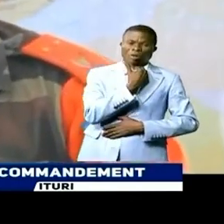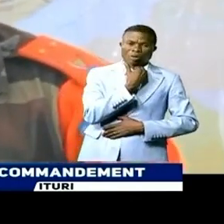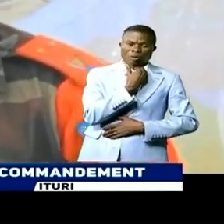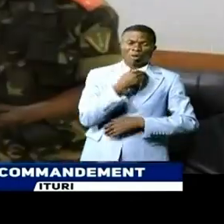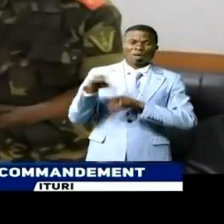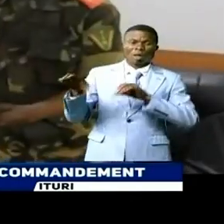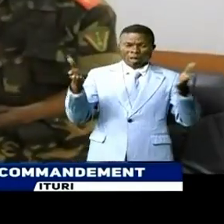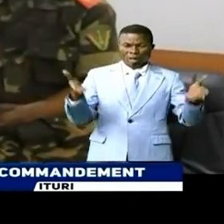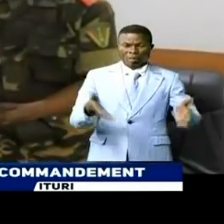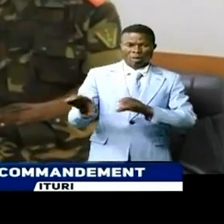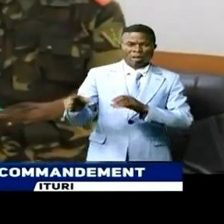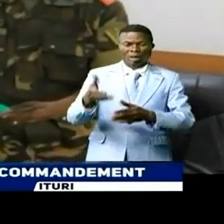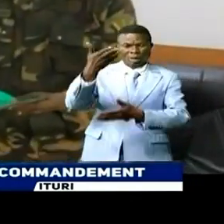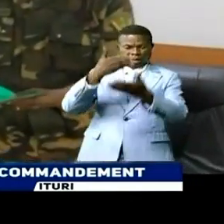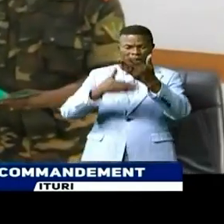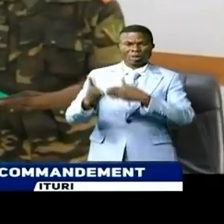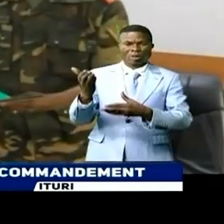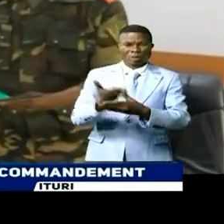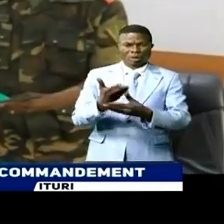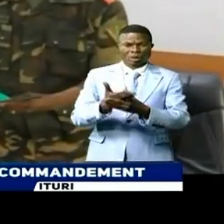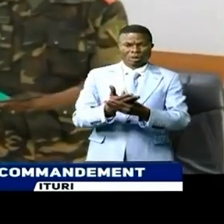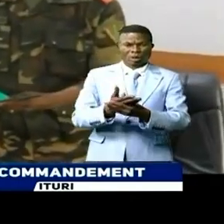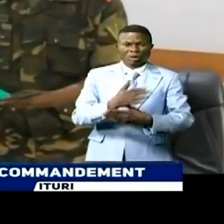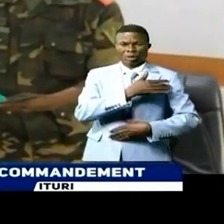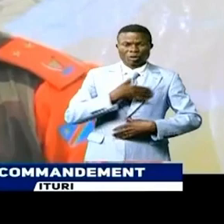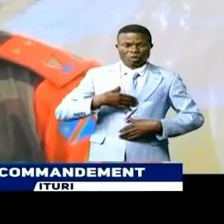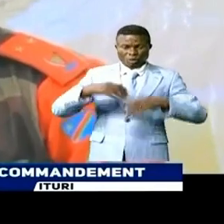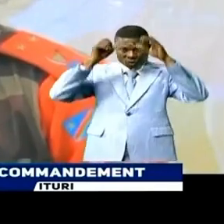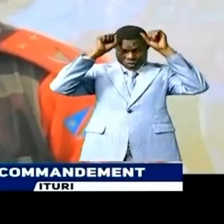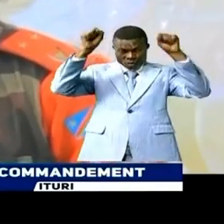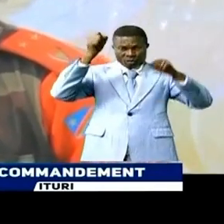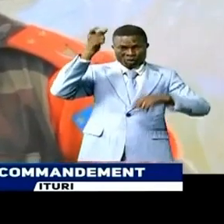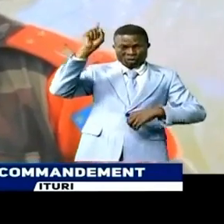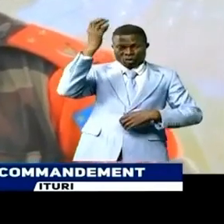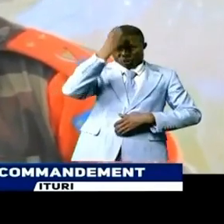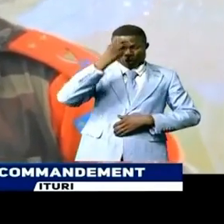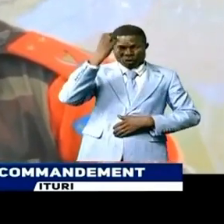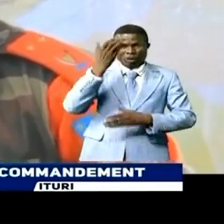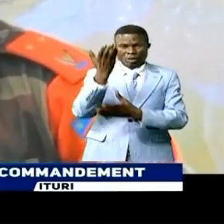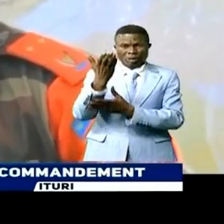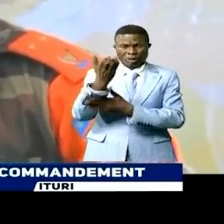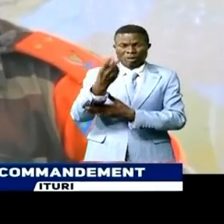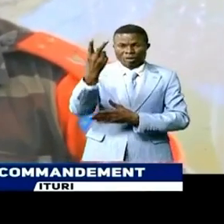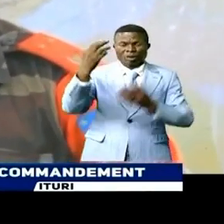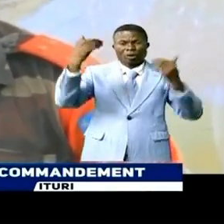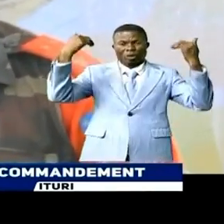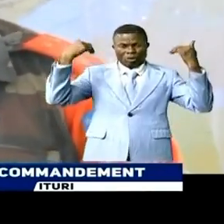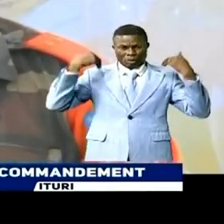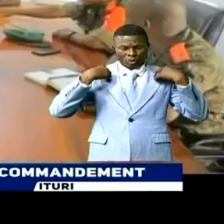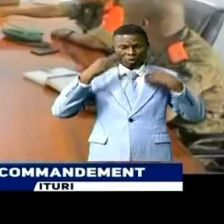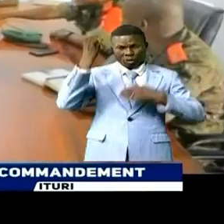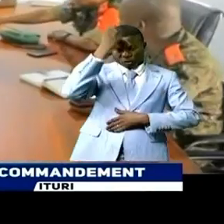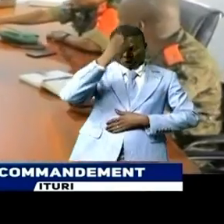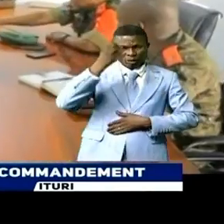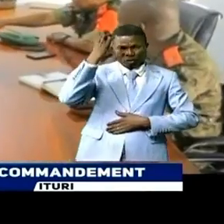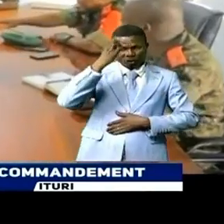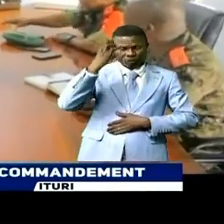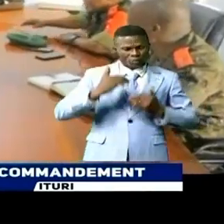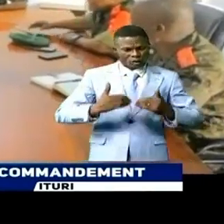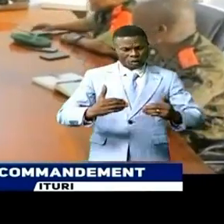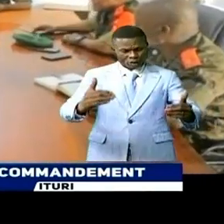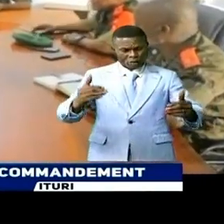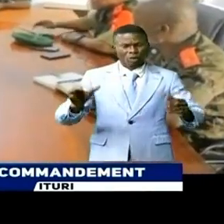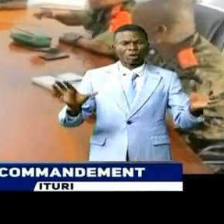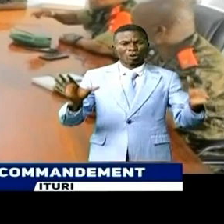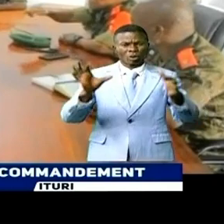de les musées les prises au nom du chef d'état major général d'appeler les deux officiers généraux à poursuivre la collaboration